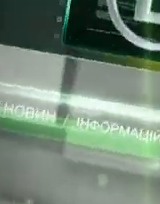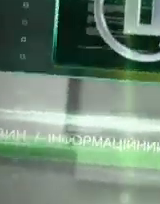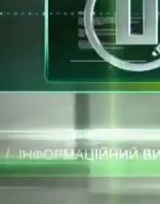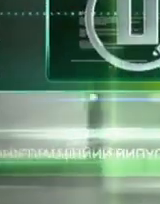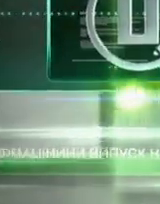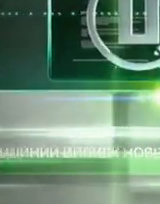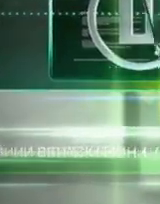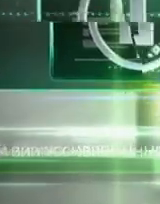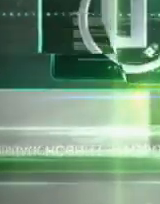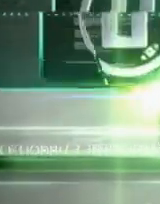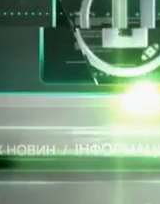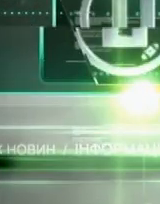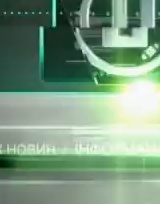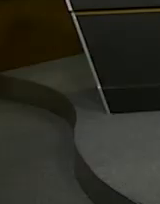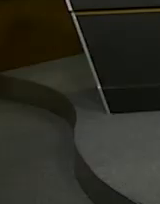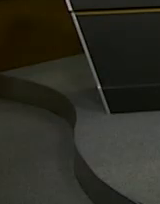Музика